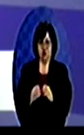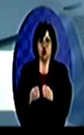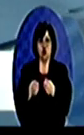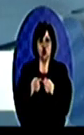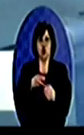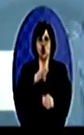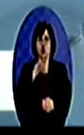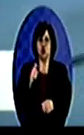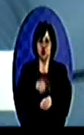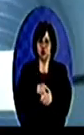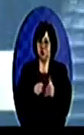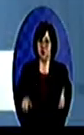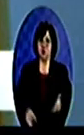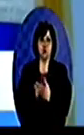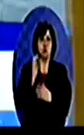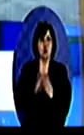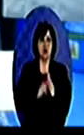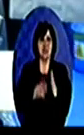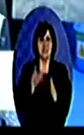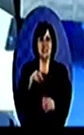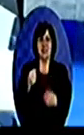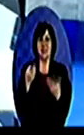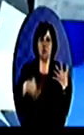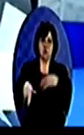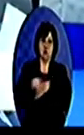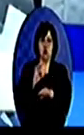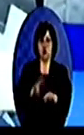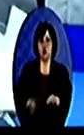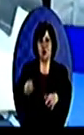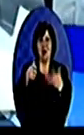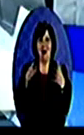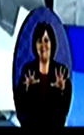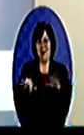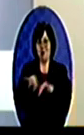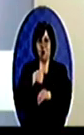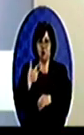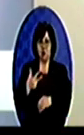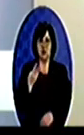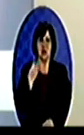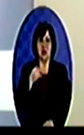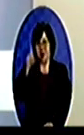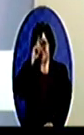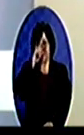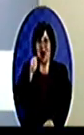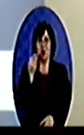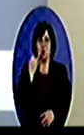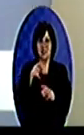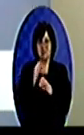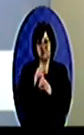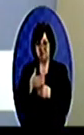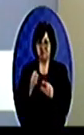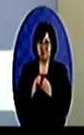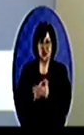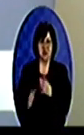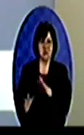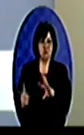байна. Төслийн хүрээнд нийцлэлийн 8 дүрэг орон нутгийн 13 аймгийн 3 дугаар шатлын эмнэлгүүдийн ариутгалын тасгийг шинжилсэн. Төслийн нийт